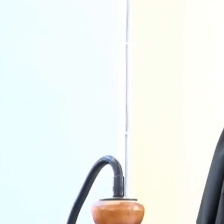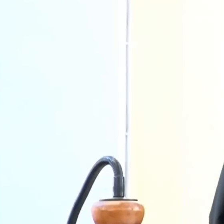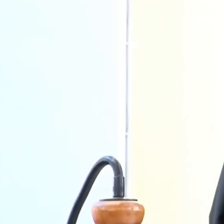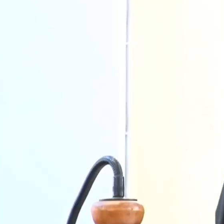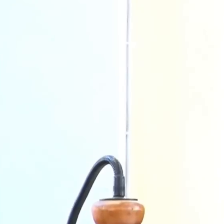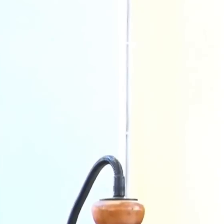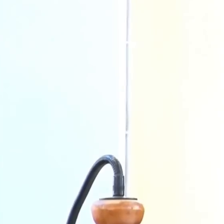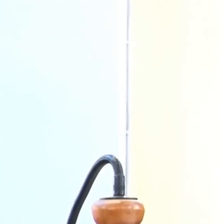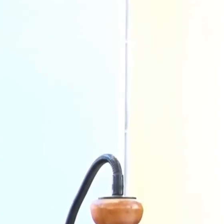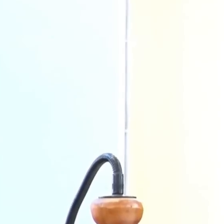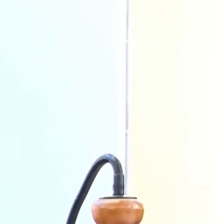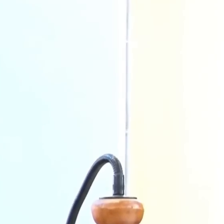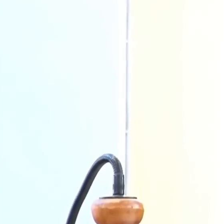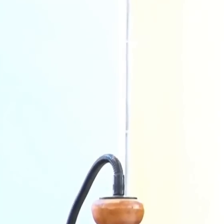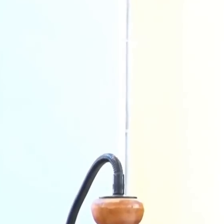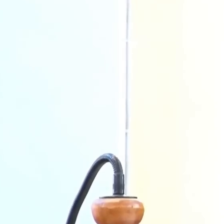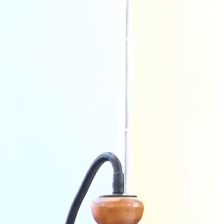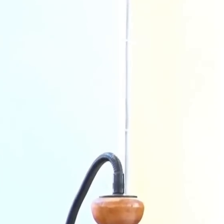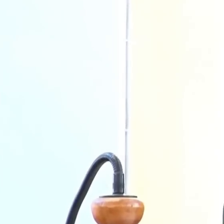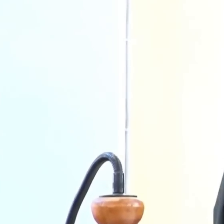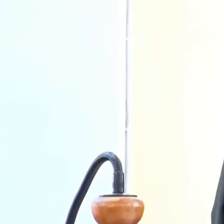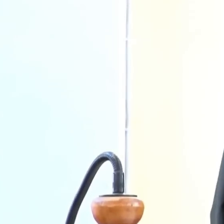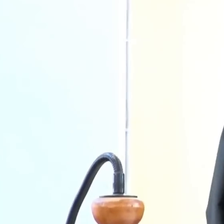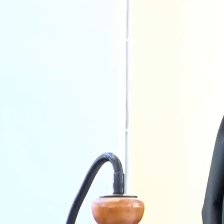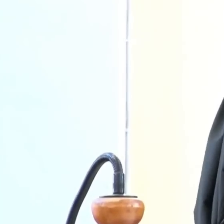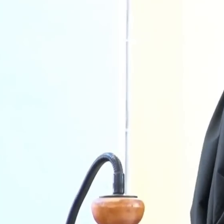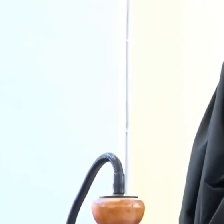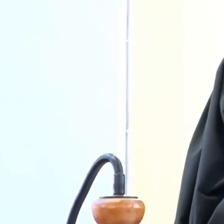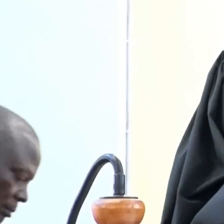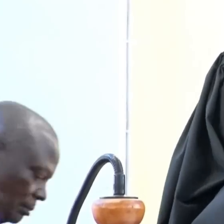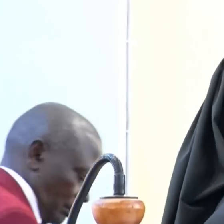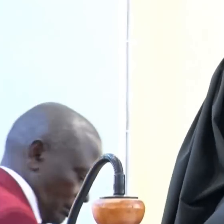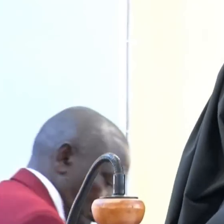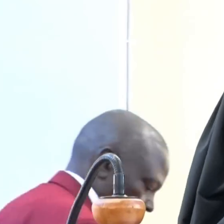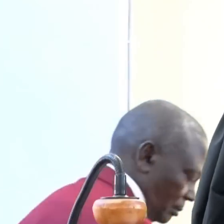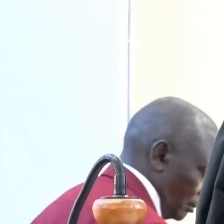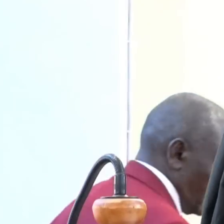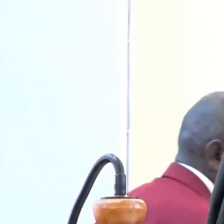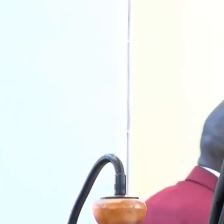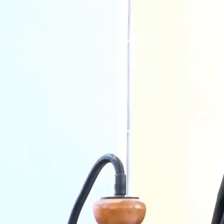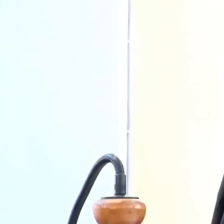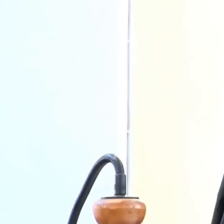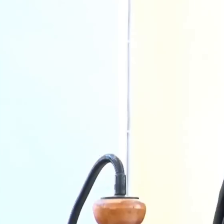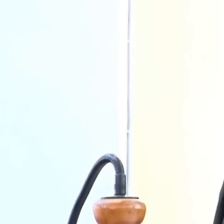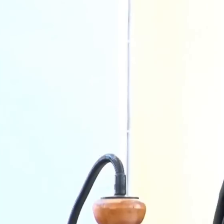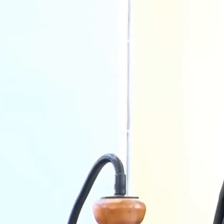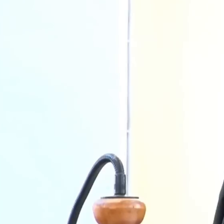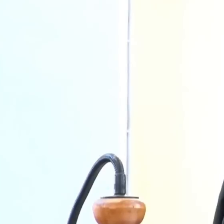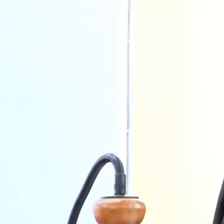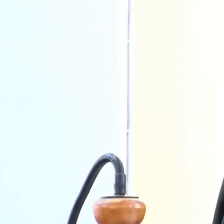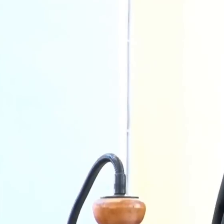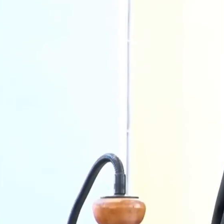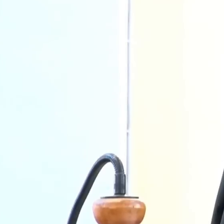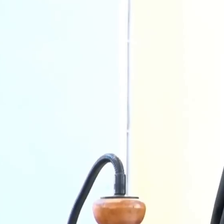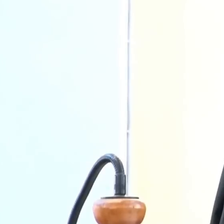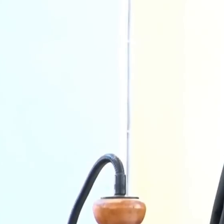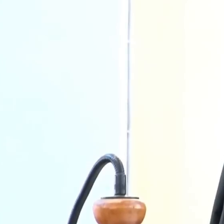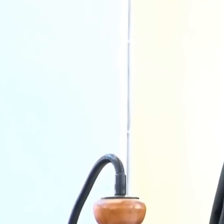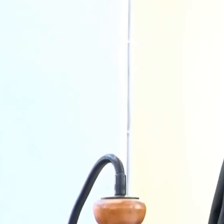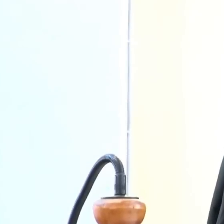13 harĩa tuona ithomo ritũ rĩa kerĩ na harĩa ciugo cia gũtongoria ikiumĩte. Ngai arauga